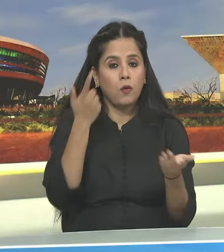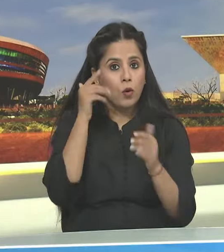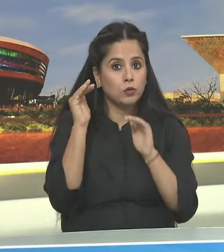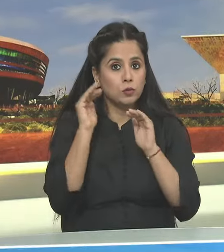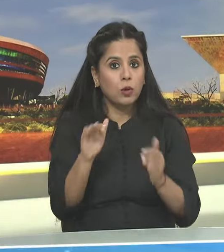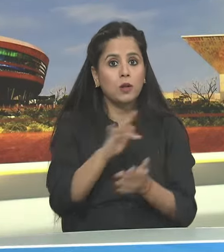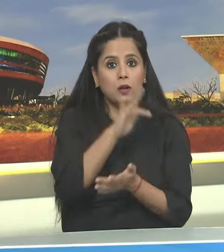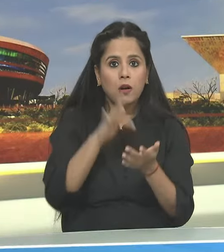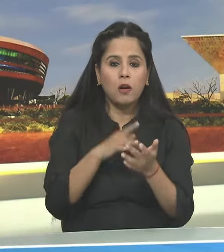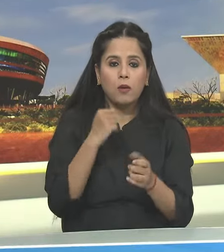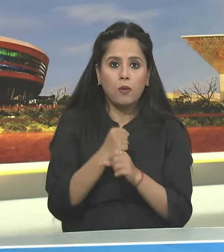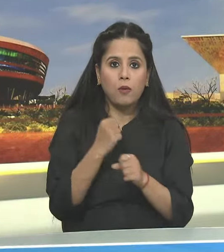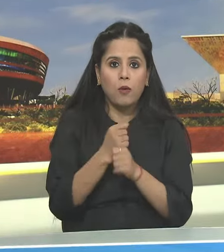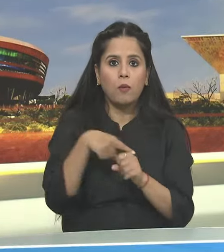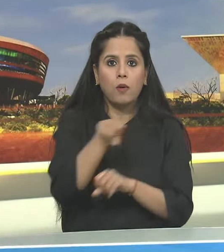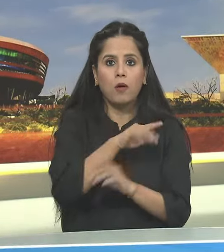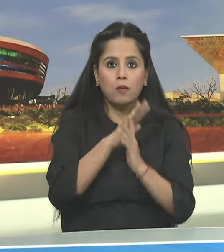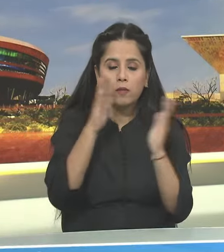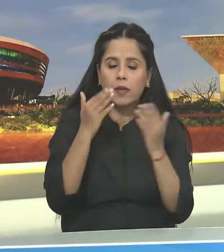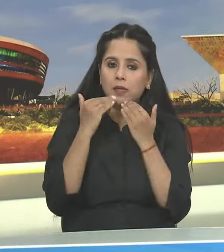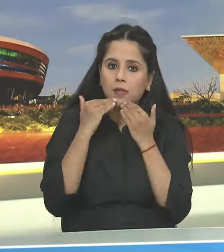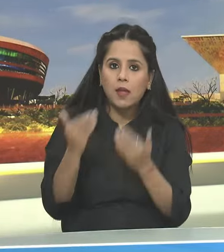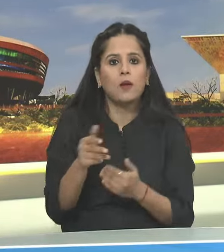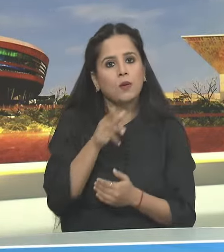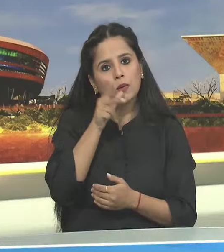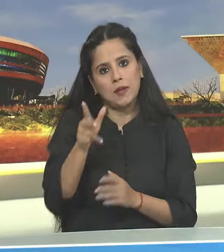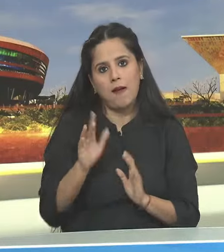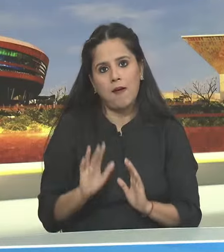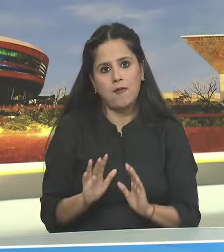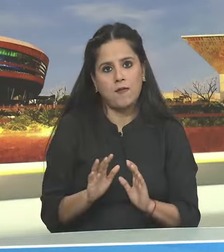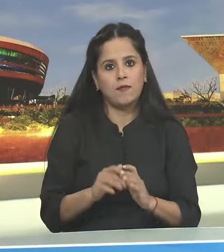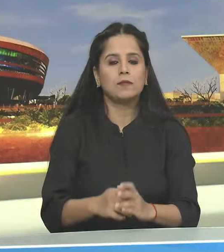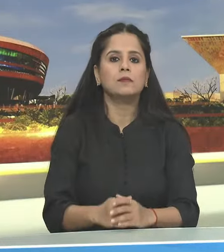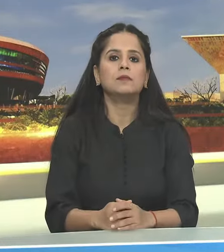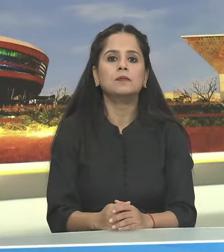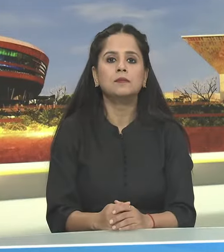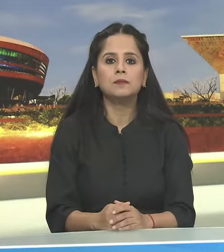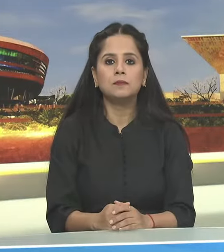के लिए केंद्र सरकार का आभार जताया।